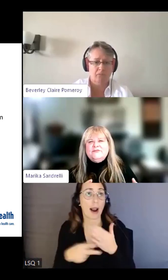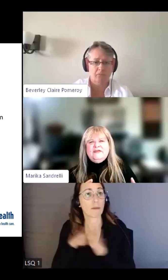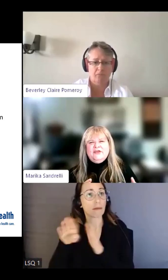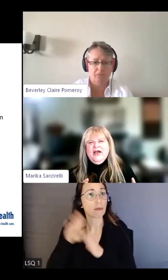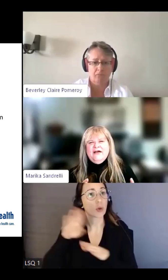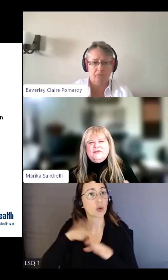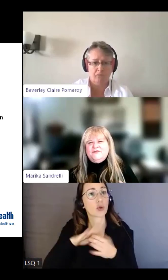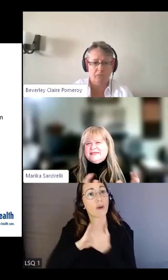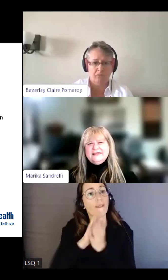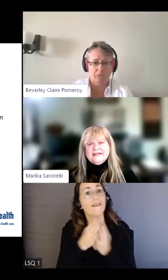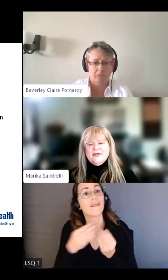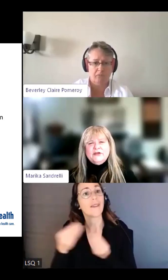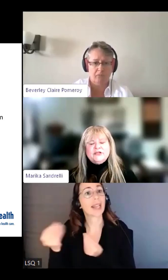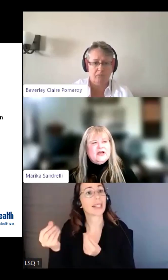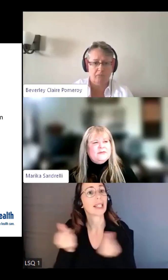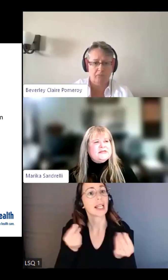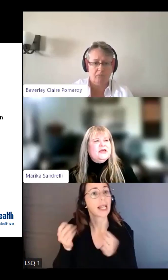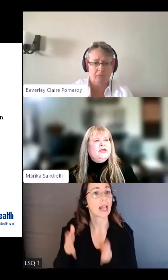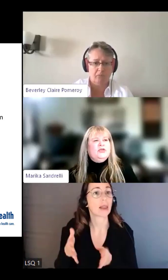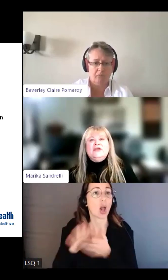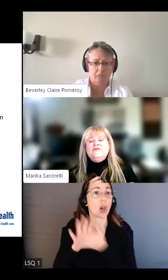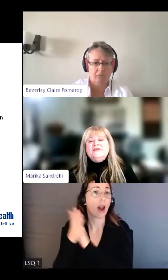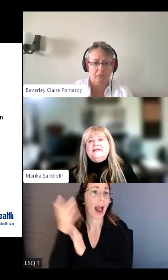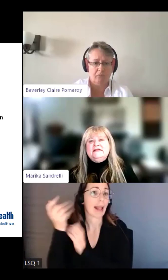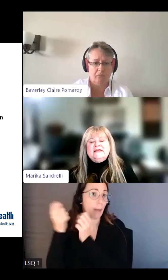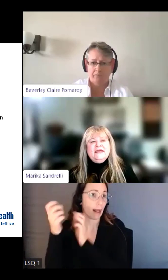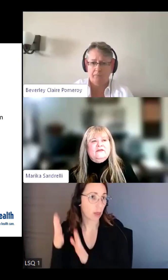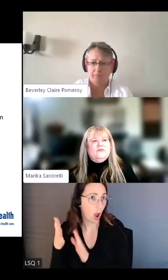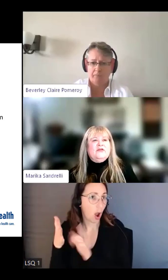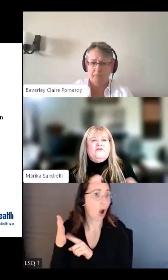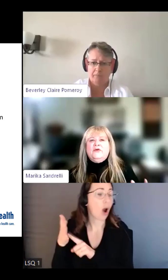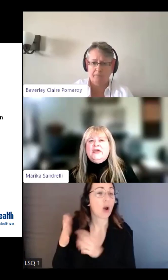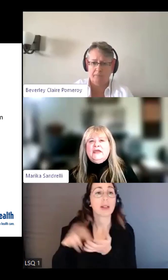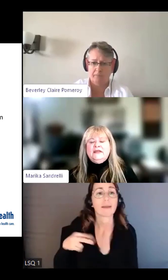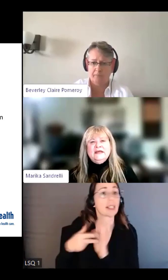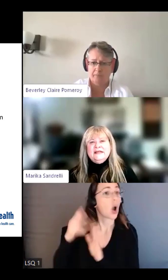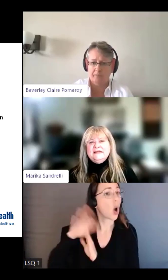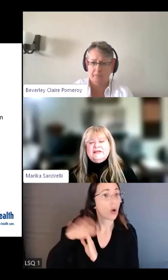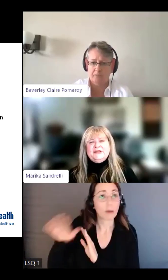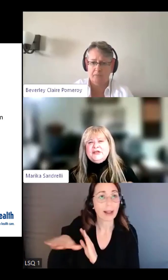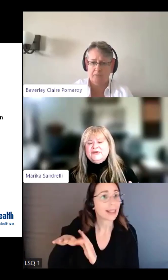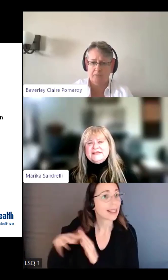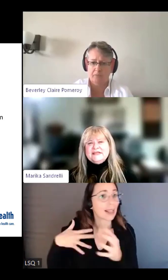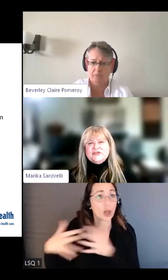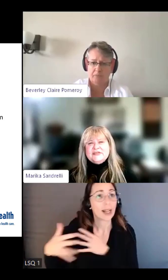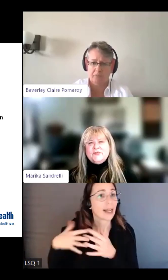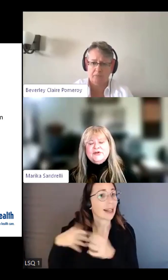animer des ateliers de travail. On peut animer les